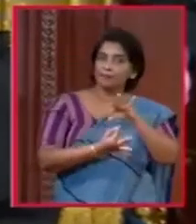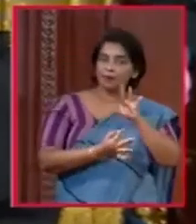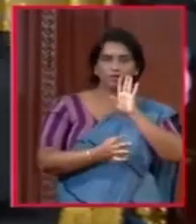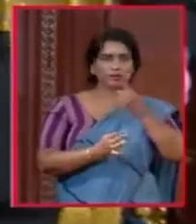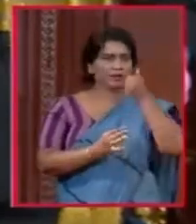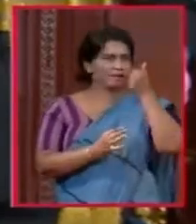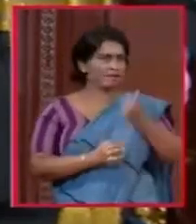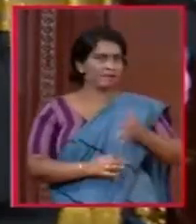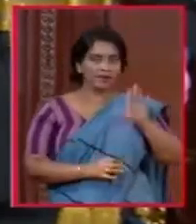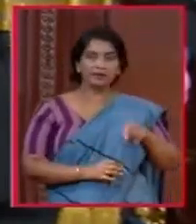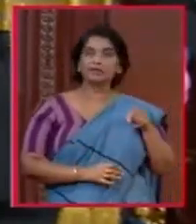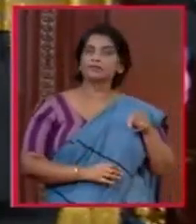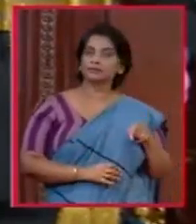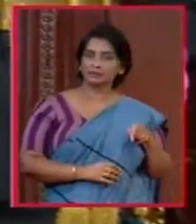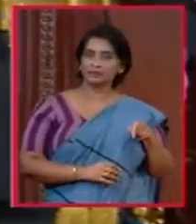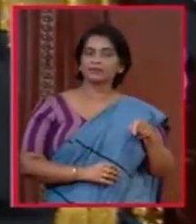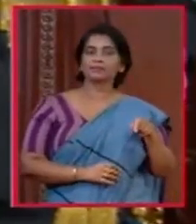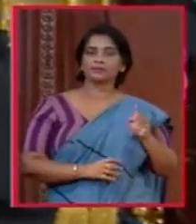ප්‍රජාතන්ත්‍රවාදයේ වැදගත්ම ලක්ෂණය තමයි